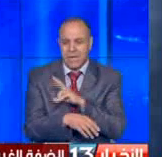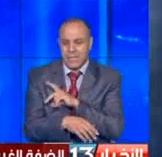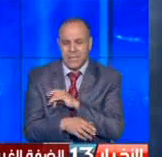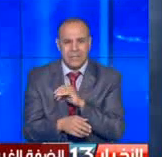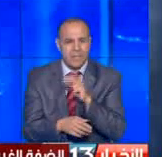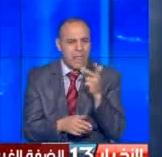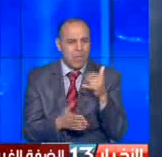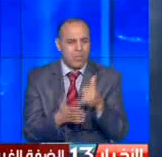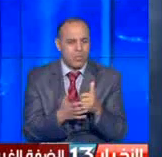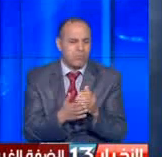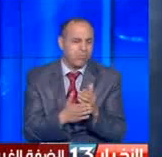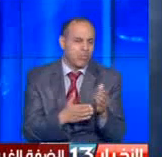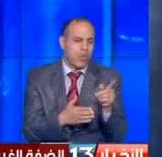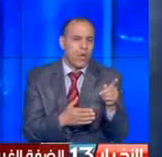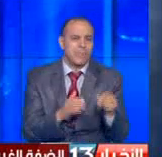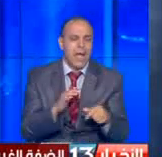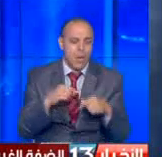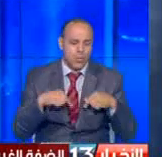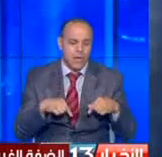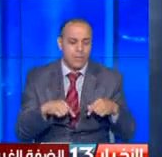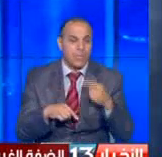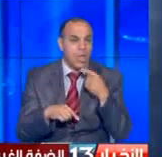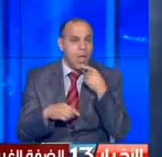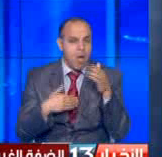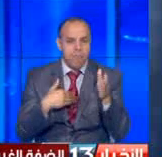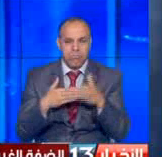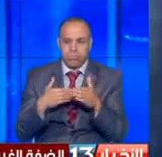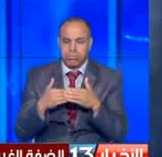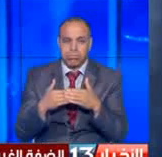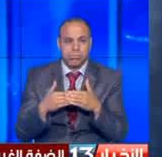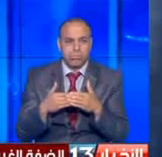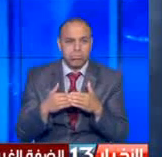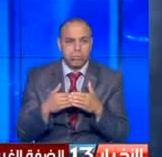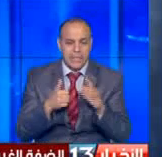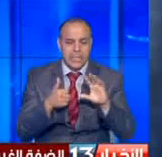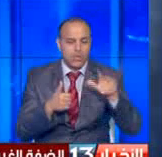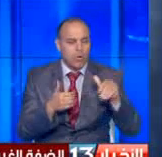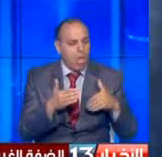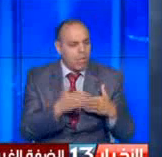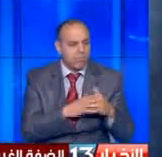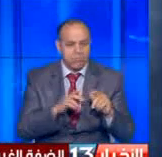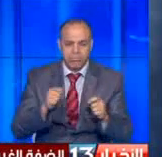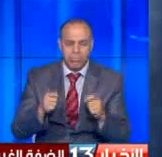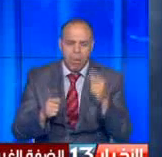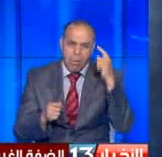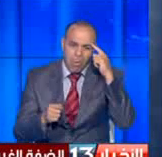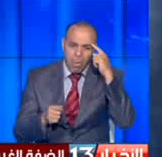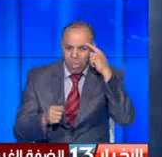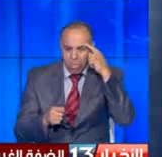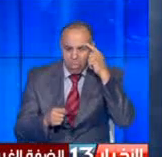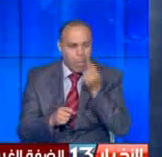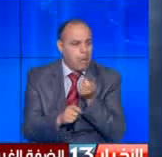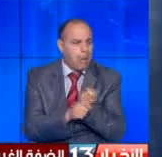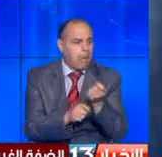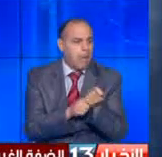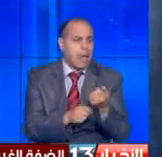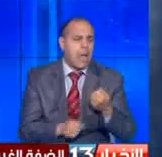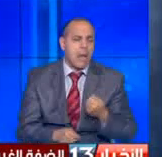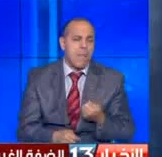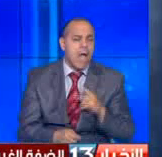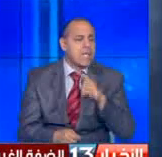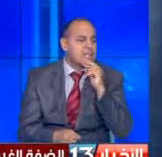ونابلس بالضفه الغربيه واغلاق ها لمده سته اشهر مدعمه بمواد تحرض على الارهاب